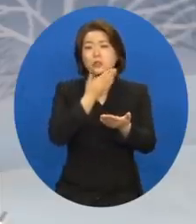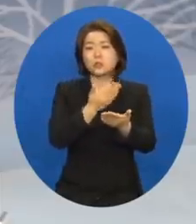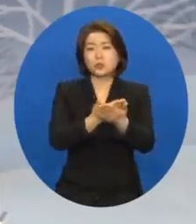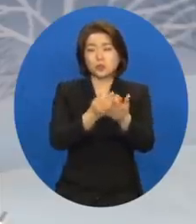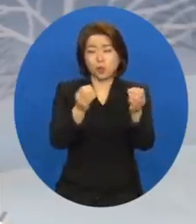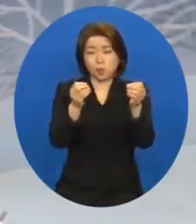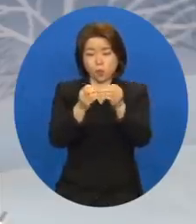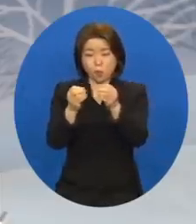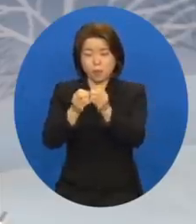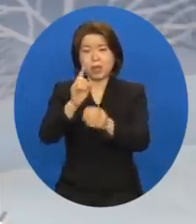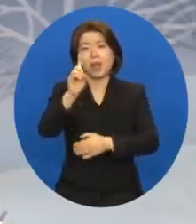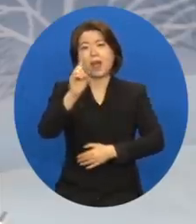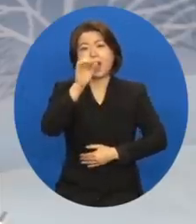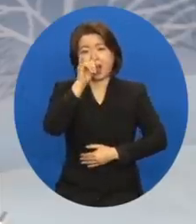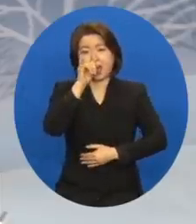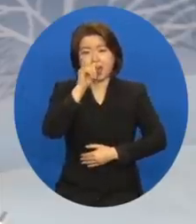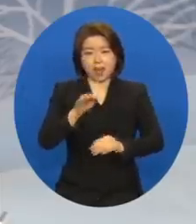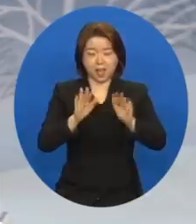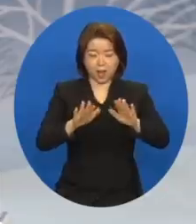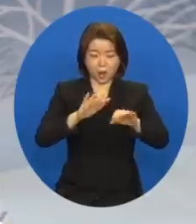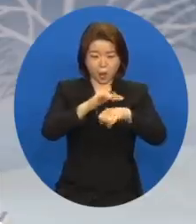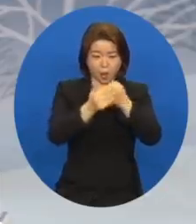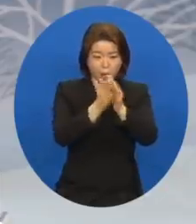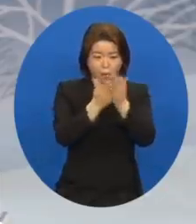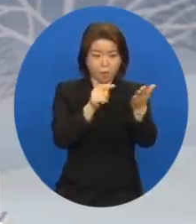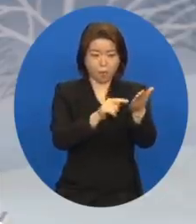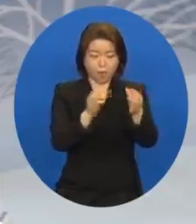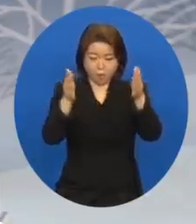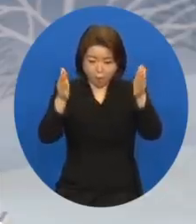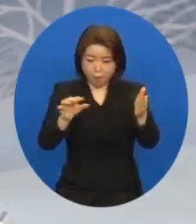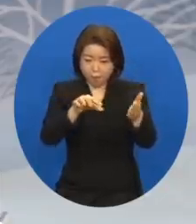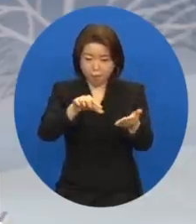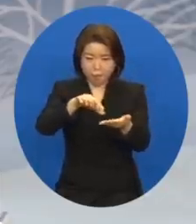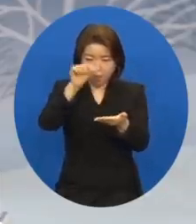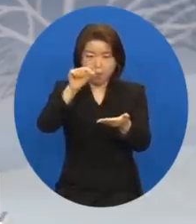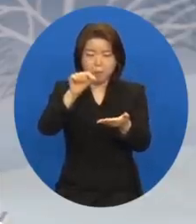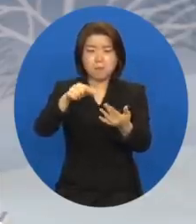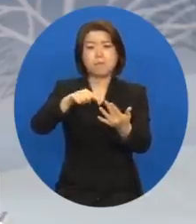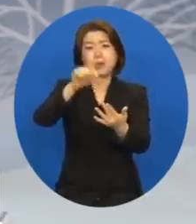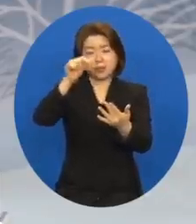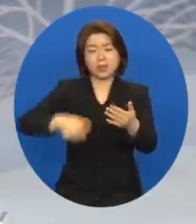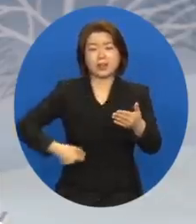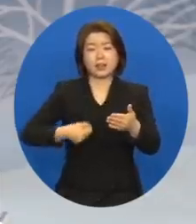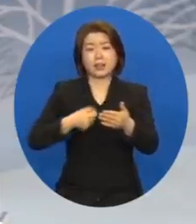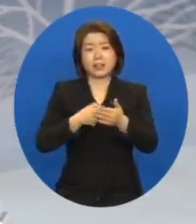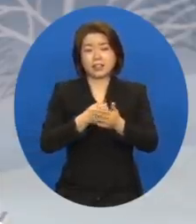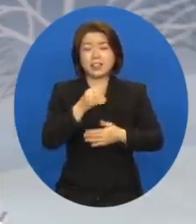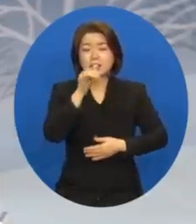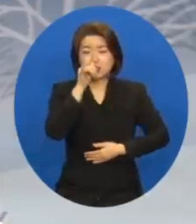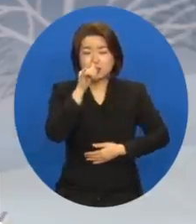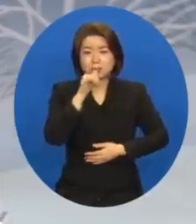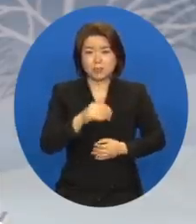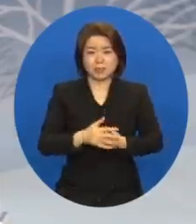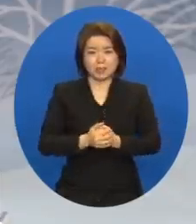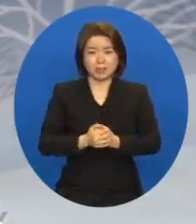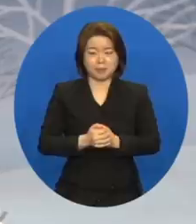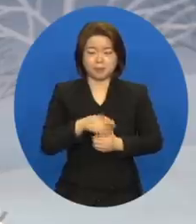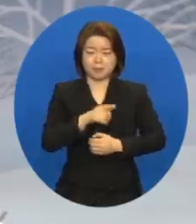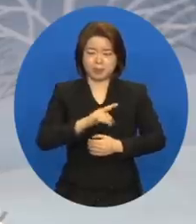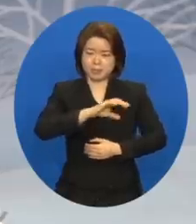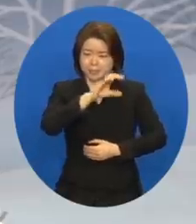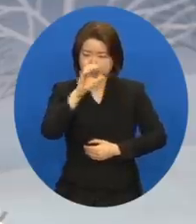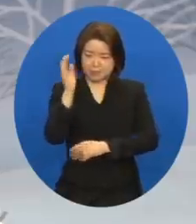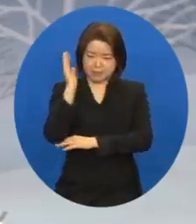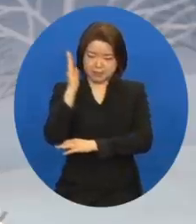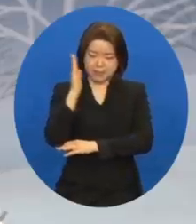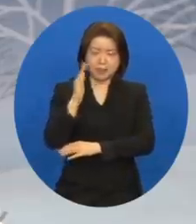하나 있는데 그게 오늘 본문을 택한 이유이기도 합니다. 이 성탄절의 이야기, 하나님이 사람이